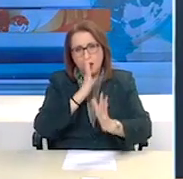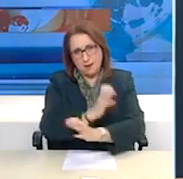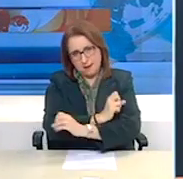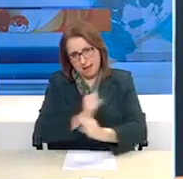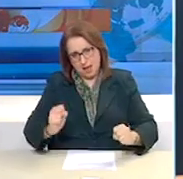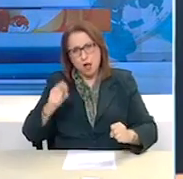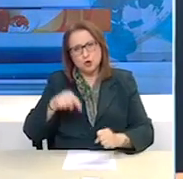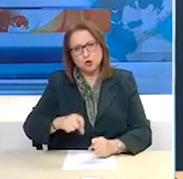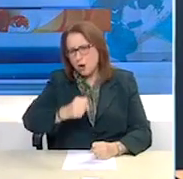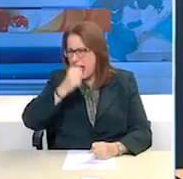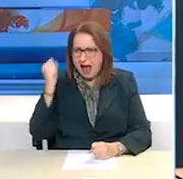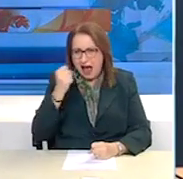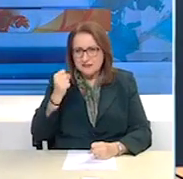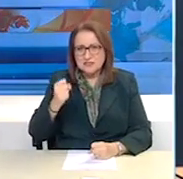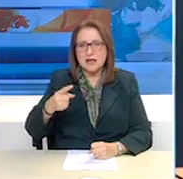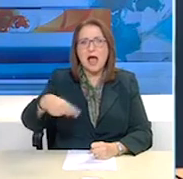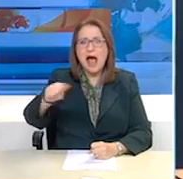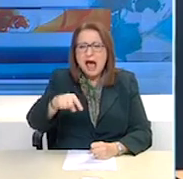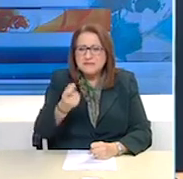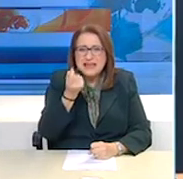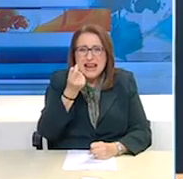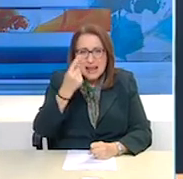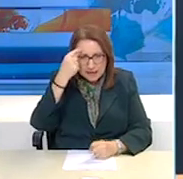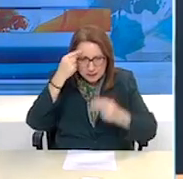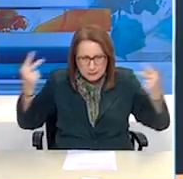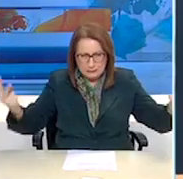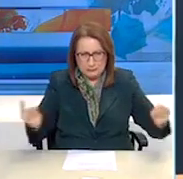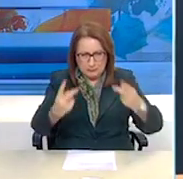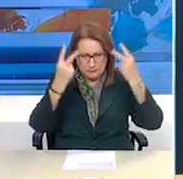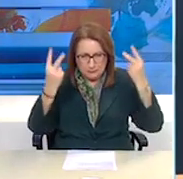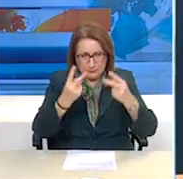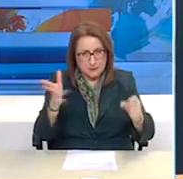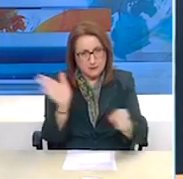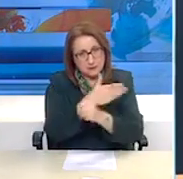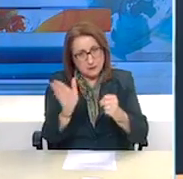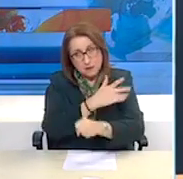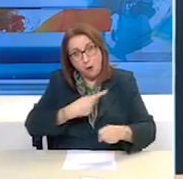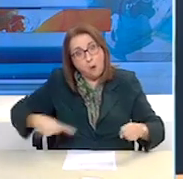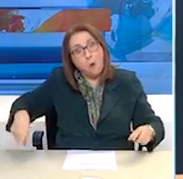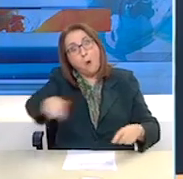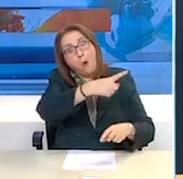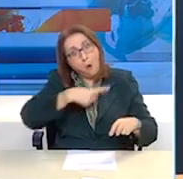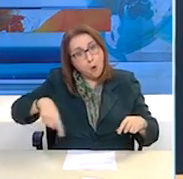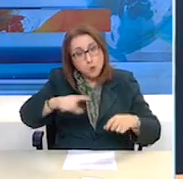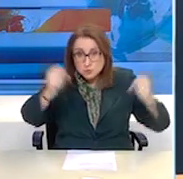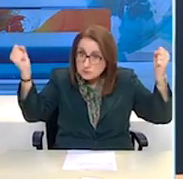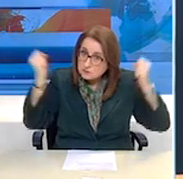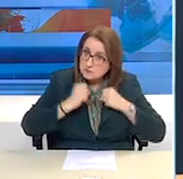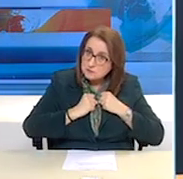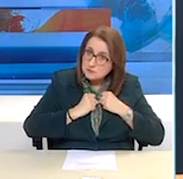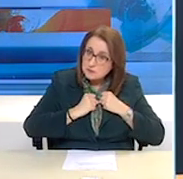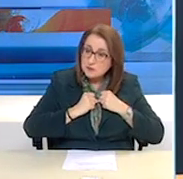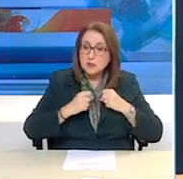μειοψηφία, που θέτει με τόση απερισκεψία σε κίνδυνο όλη αυτή την τεράστια προσπάθεια και θα έλεγα υποδειγματική για πολλές χώρες